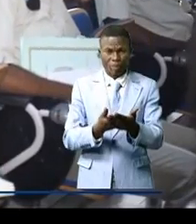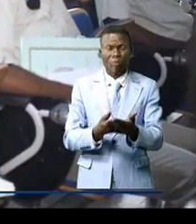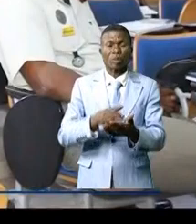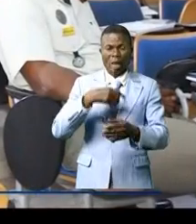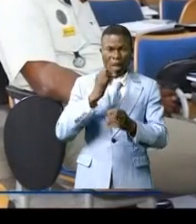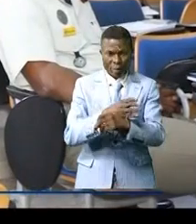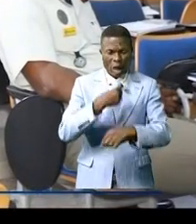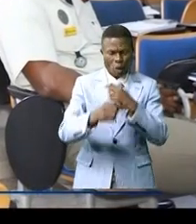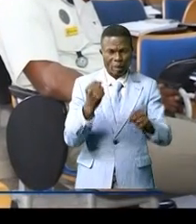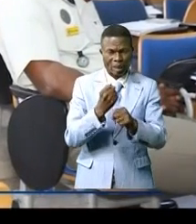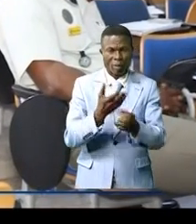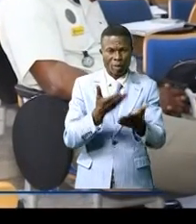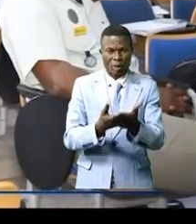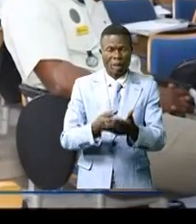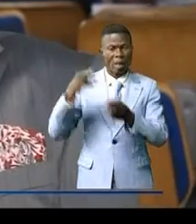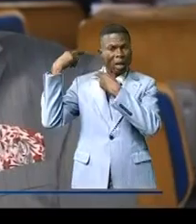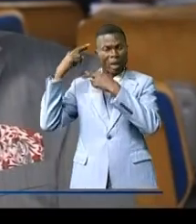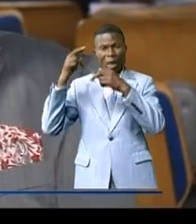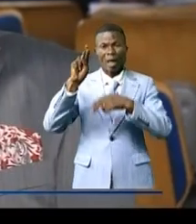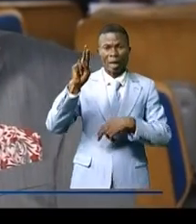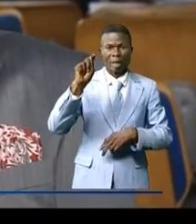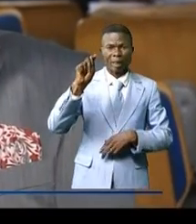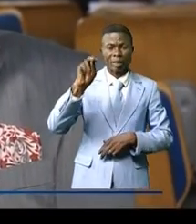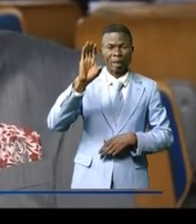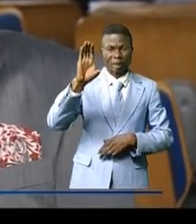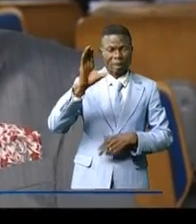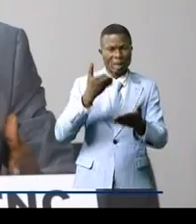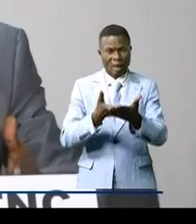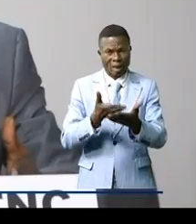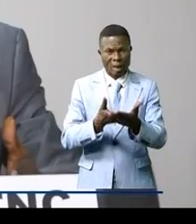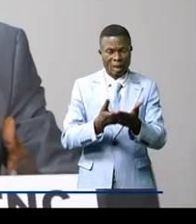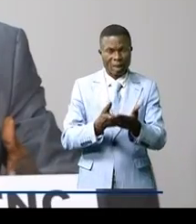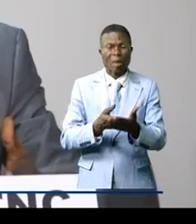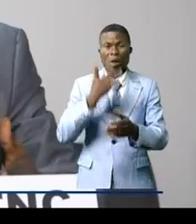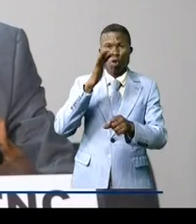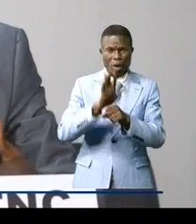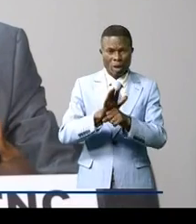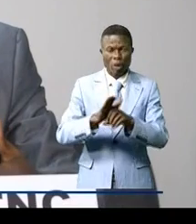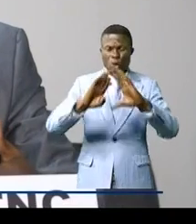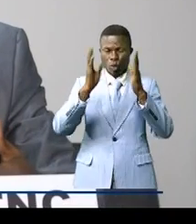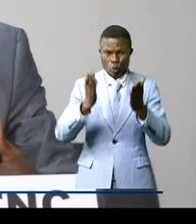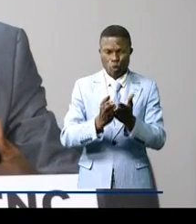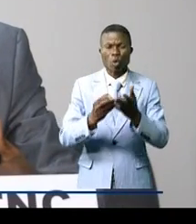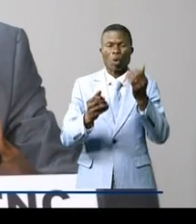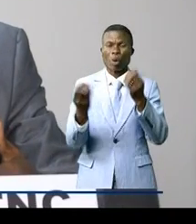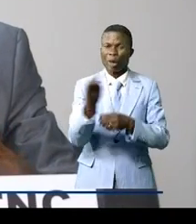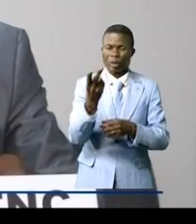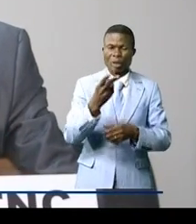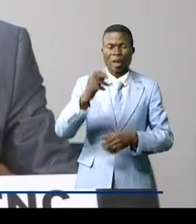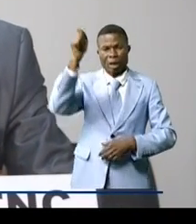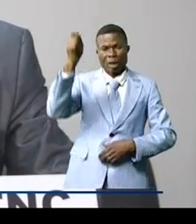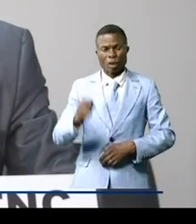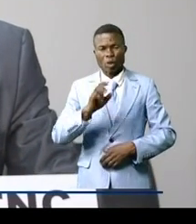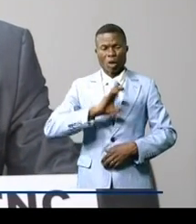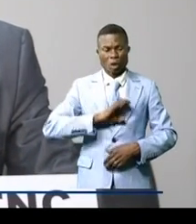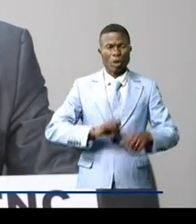pied d'œuvre. La radio-télévision nationale congolaise a rassuré toutes les parties prenantes de son